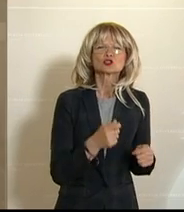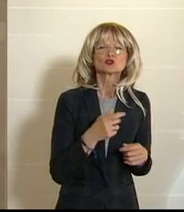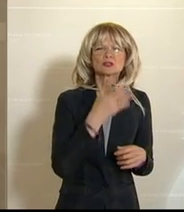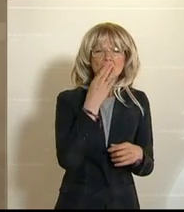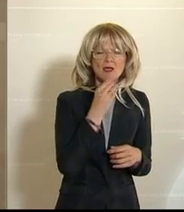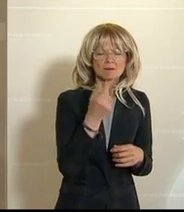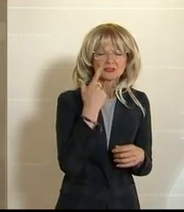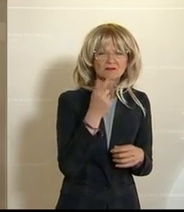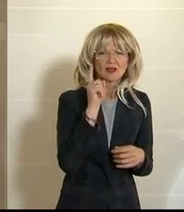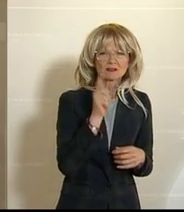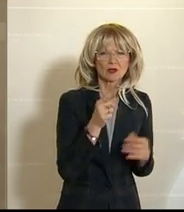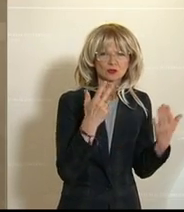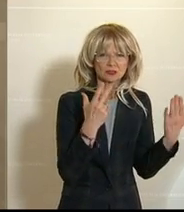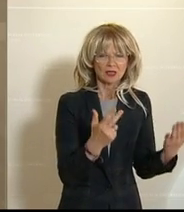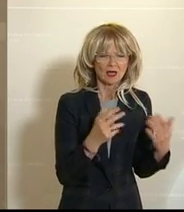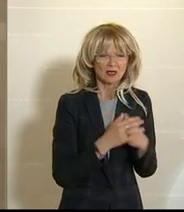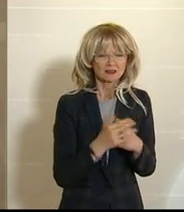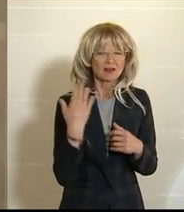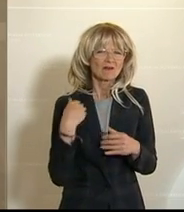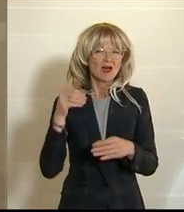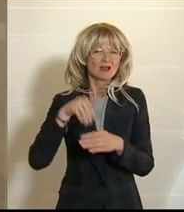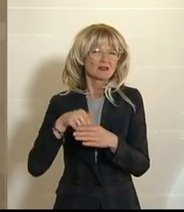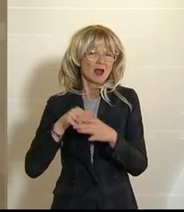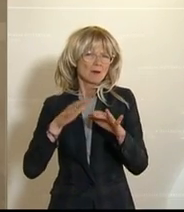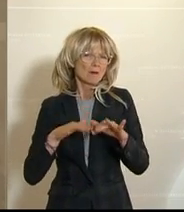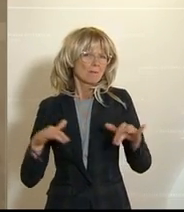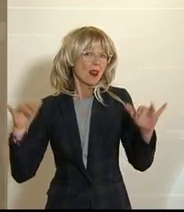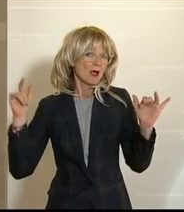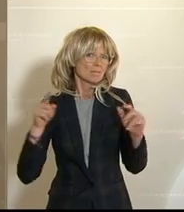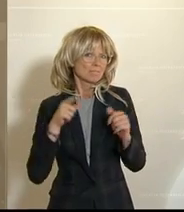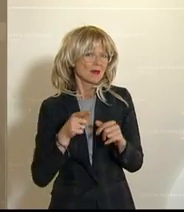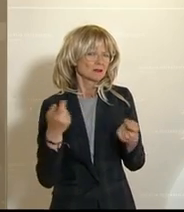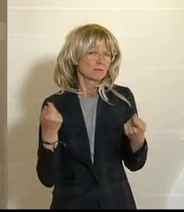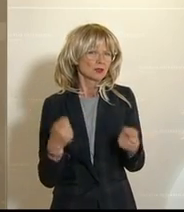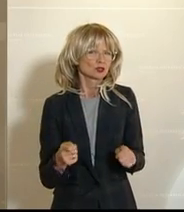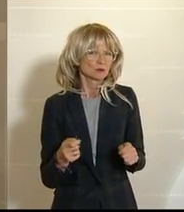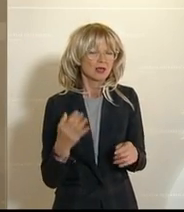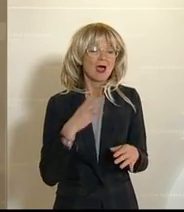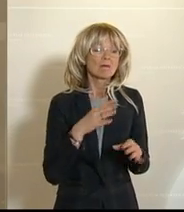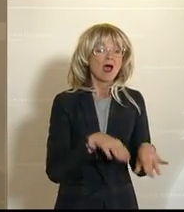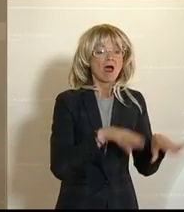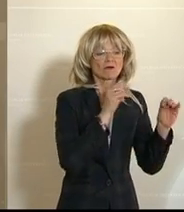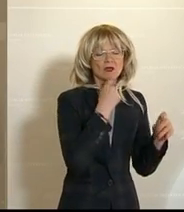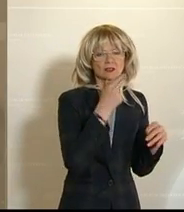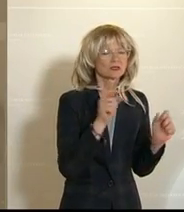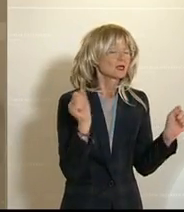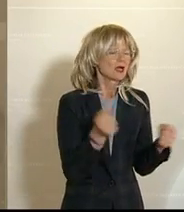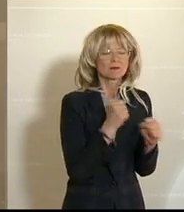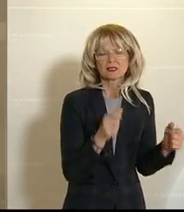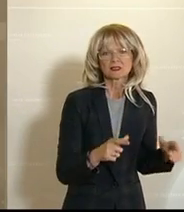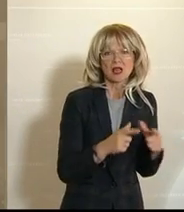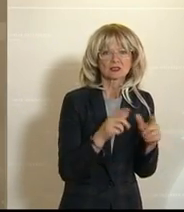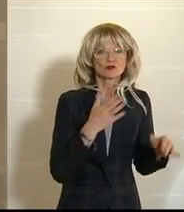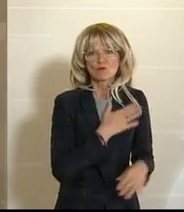im Rahmen des freien Spiels der Kräfte hier im Parlament beschlossen worden sind, wo es auch am Anfang geheißen hat, unleistbar, unfinanzierbar, ganz furchtbar, auch da